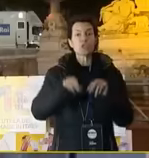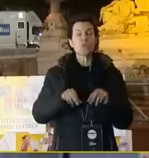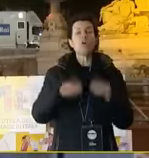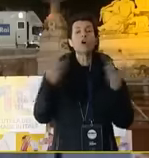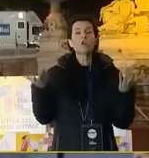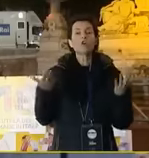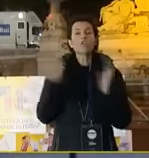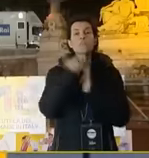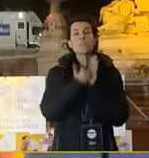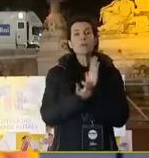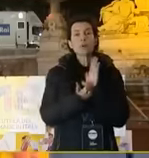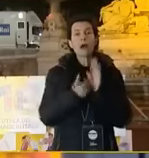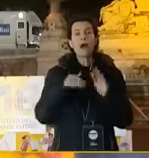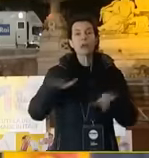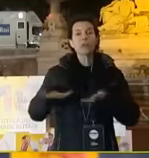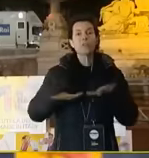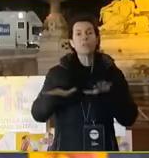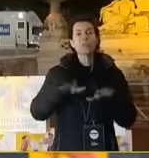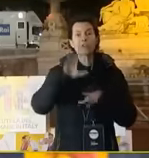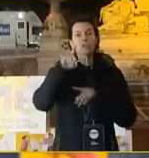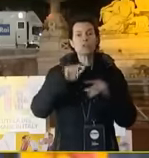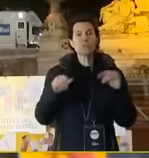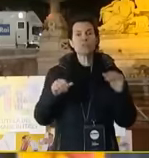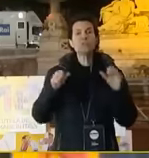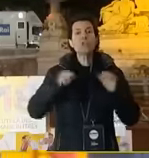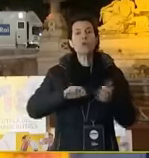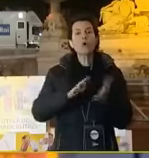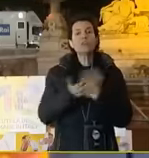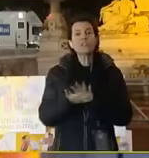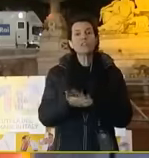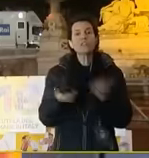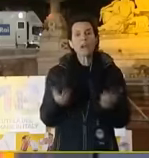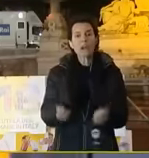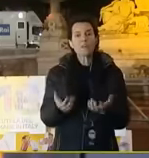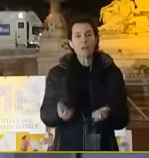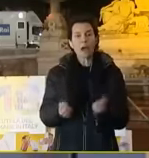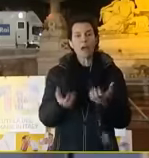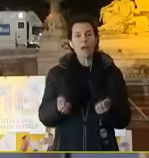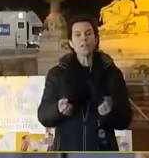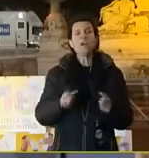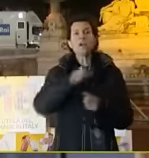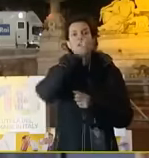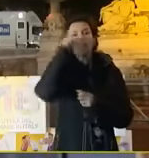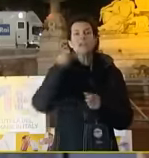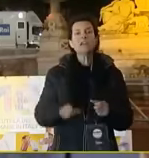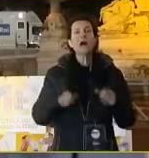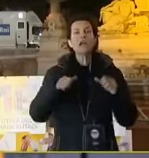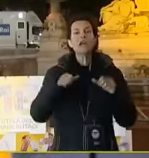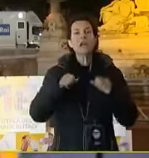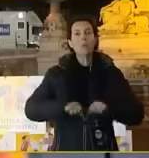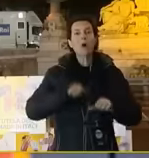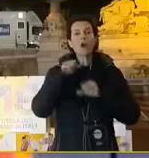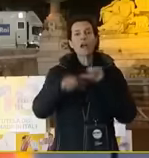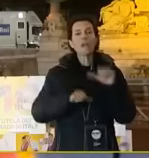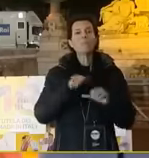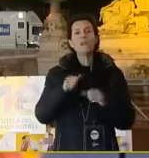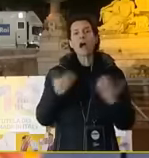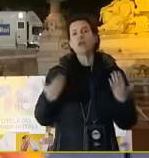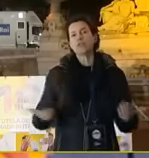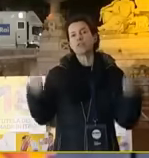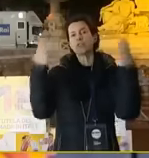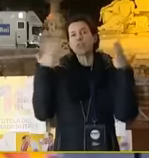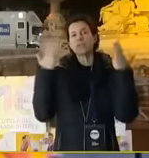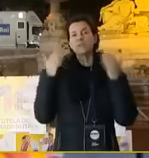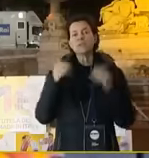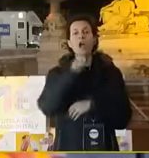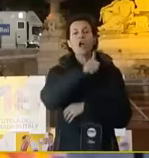5 Stelle a tutto il paese, e il paese potrà cambiare definitivamente, e ognuno avrà la sua